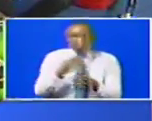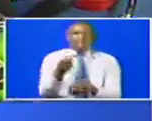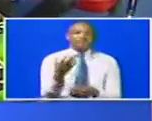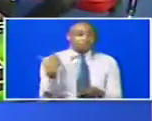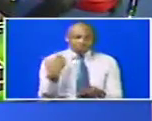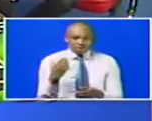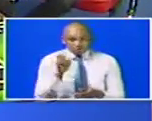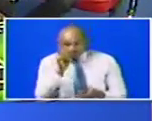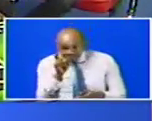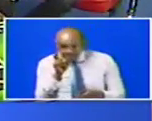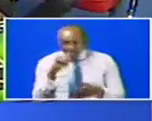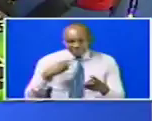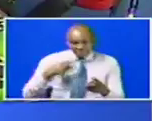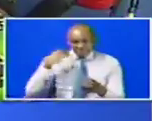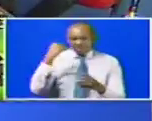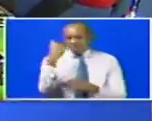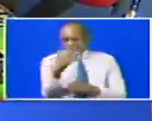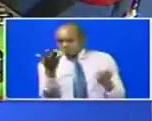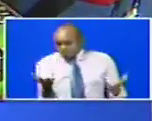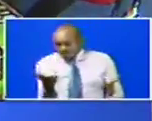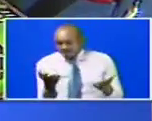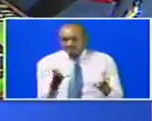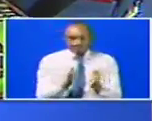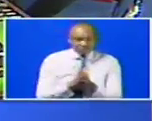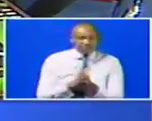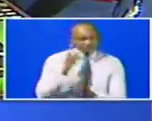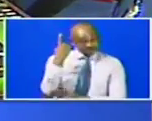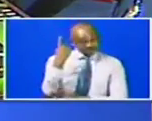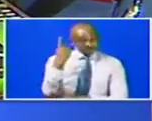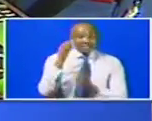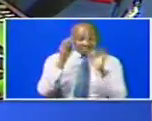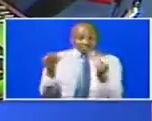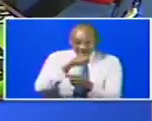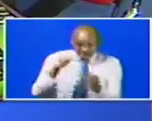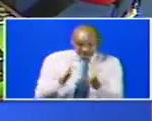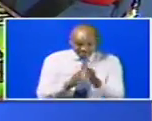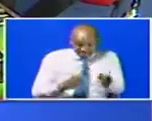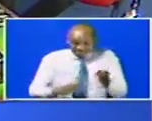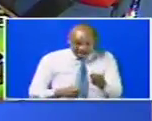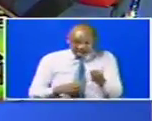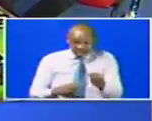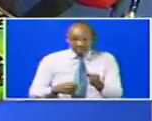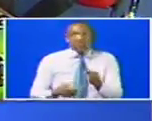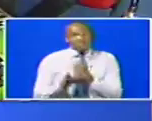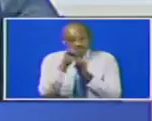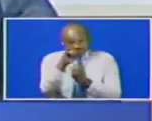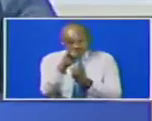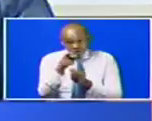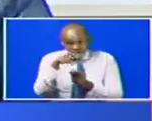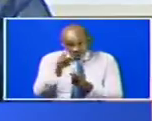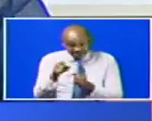Mm. Unaangalia ni wapi nitaenda. Ya kwanza kama gari ilikuwa kwa gia, itakusaidia because